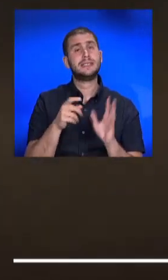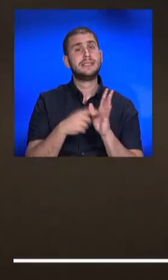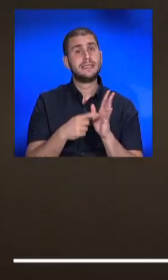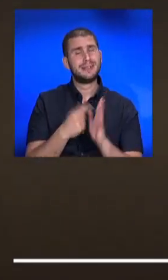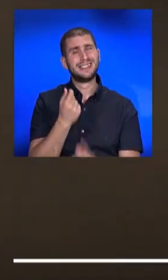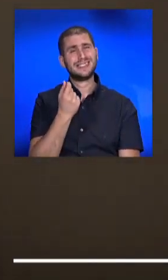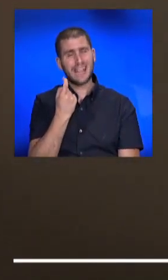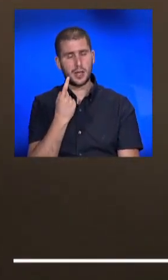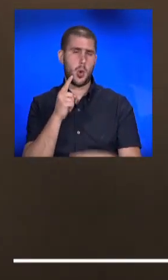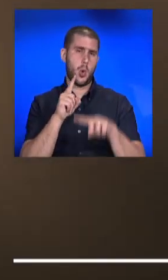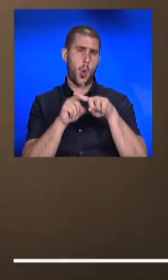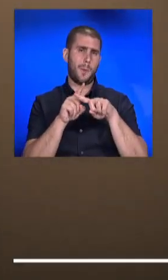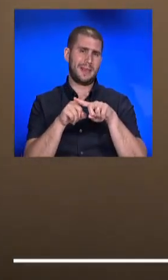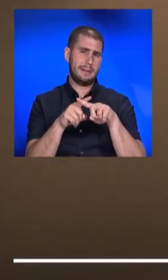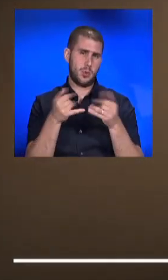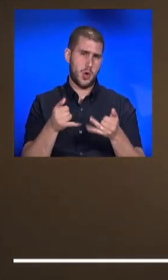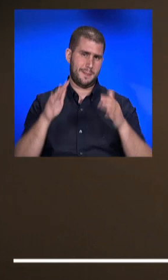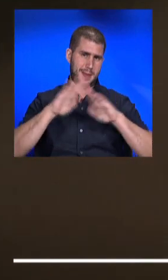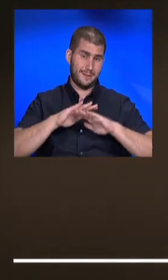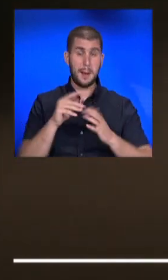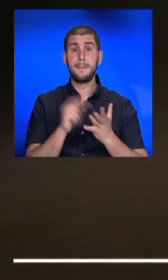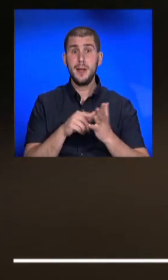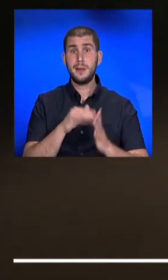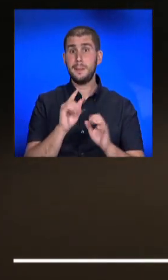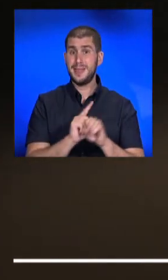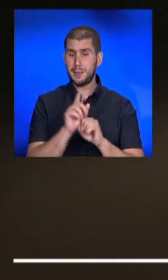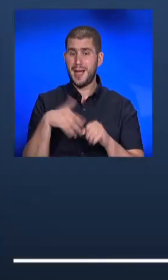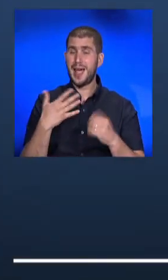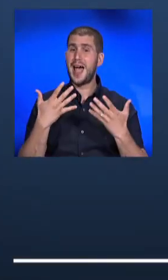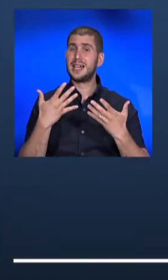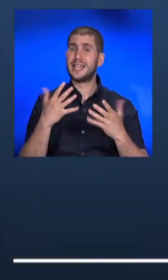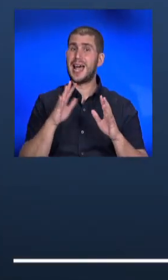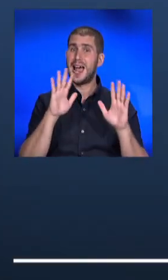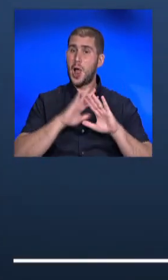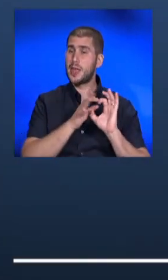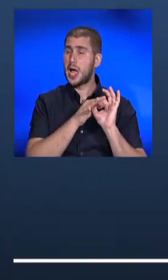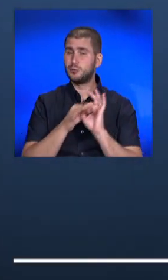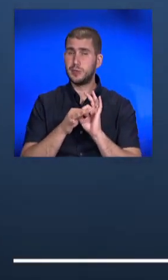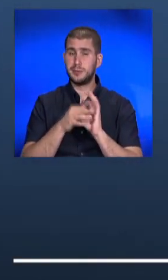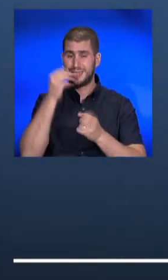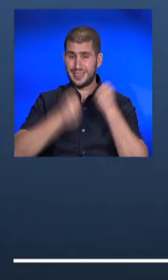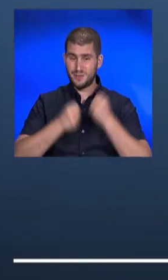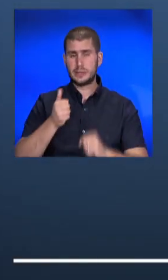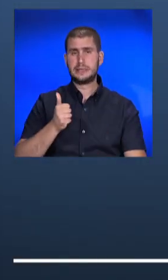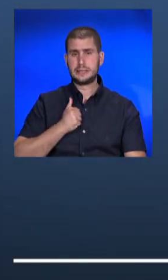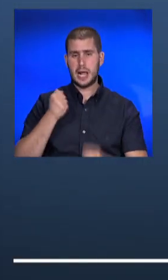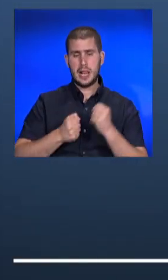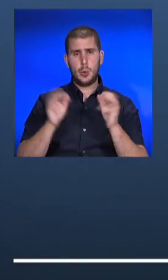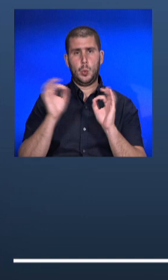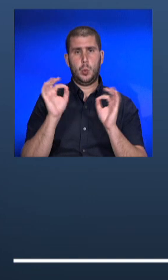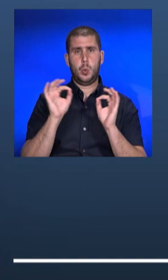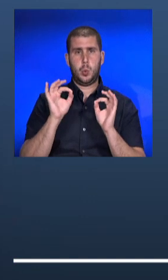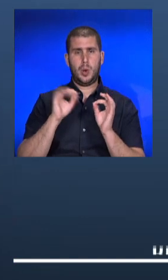קלה לאופטימיות הלילה. כי נכון לעכשיו, אחרי 10 לילות רצופים של תקיפות, צהל לא תקף